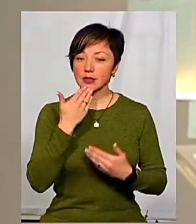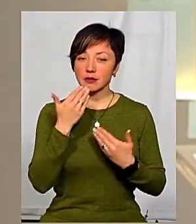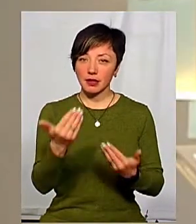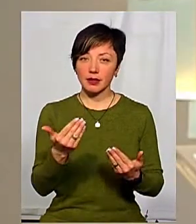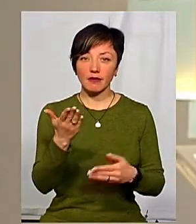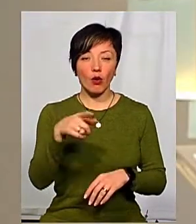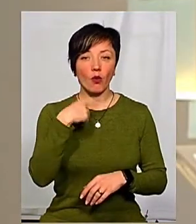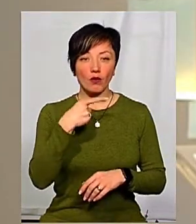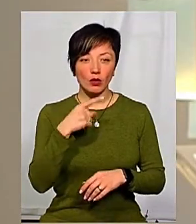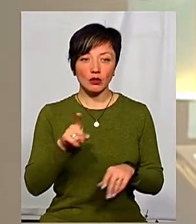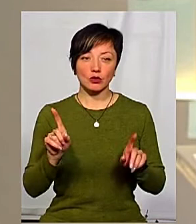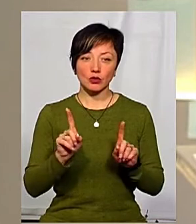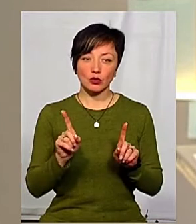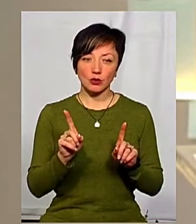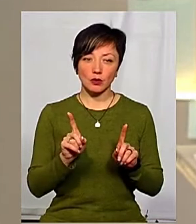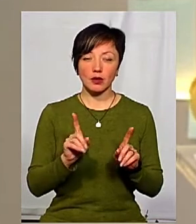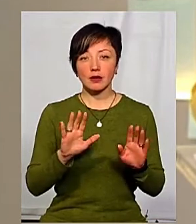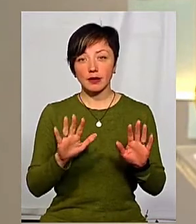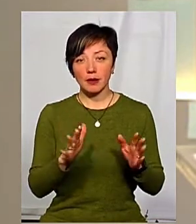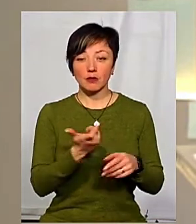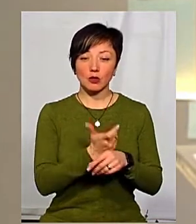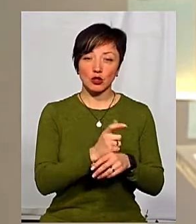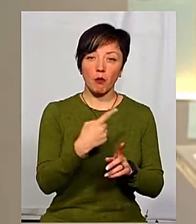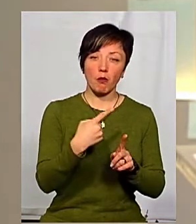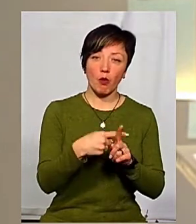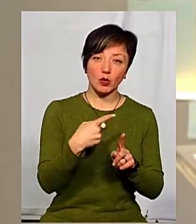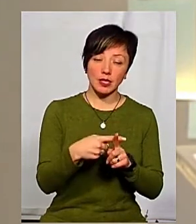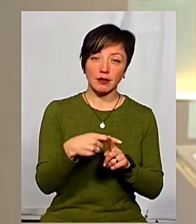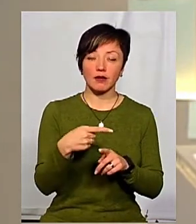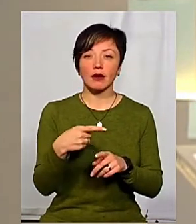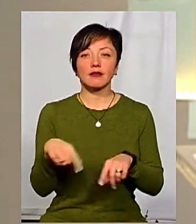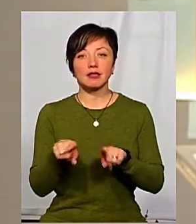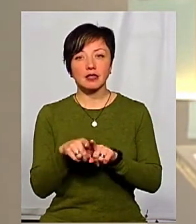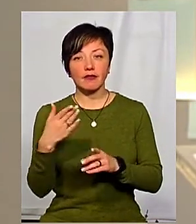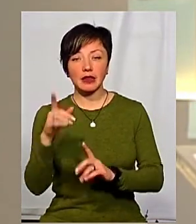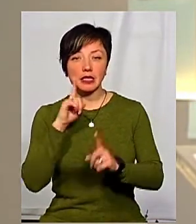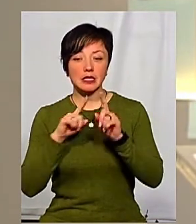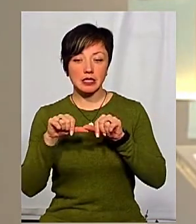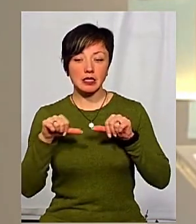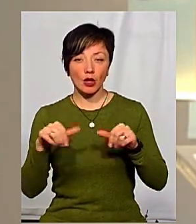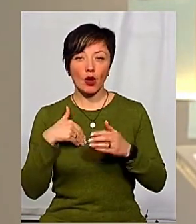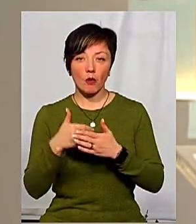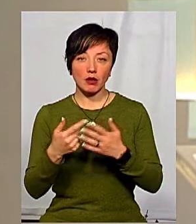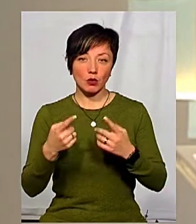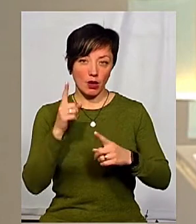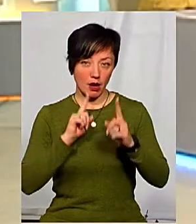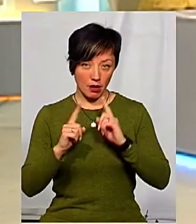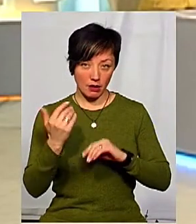так говорили, що ніби більше позитиву. І все ж ви на засіданні вашої громадської